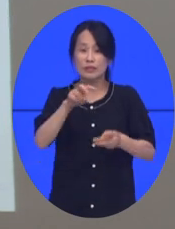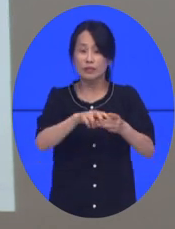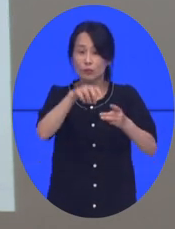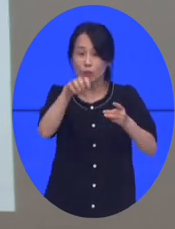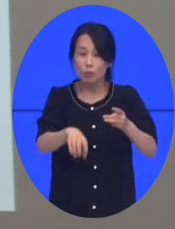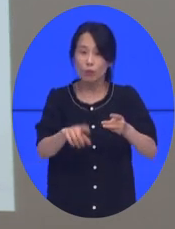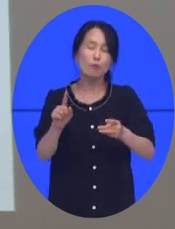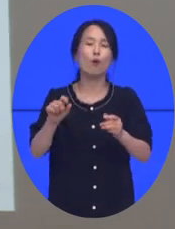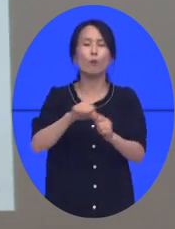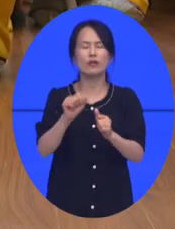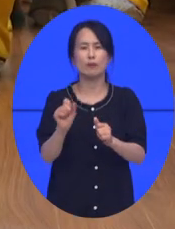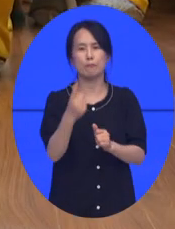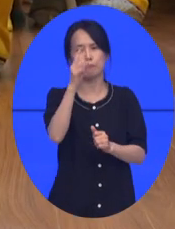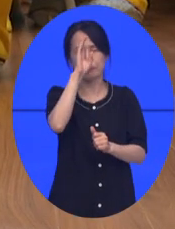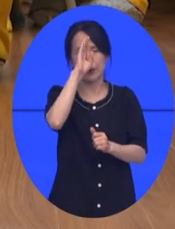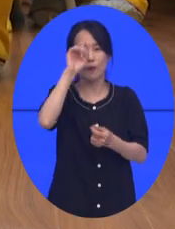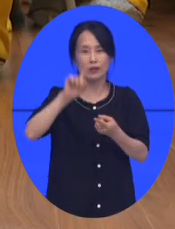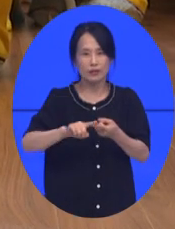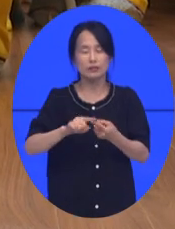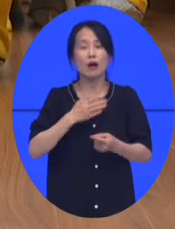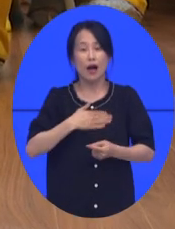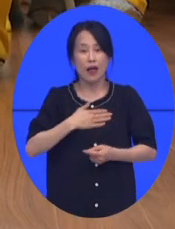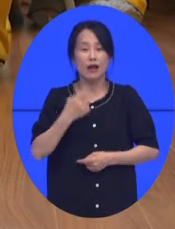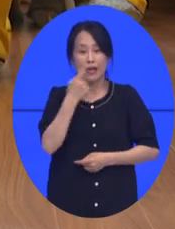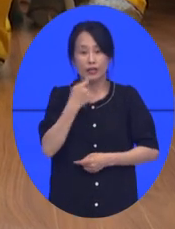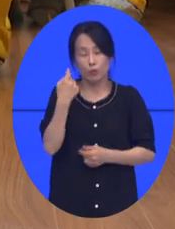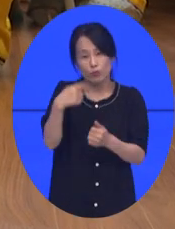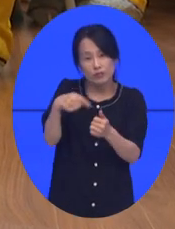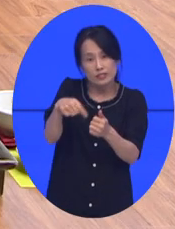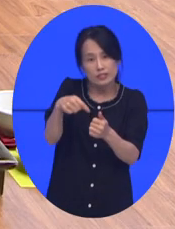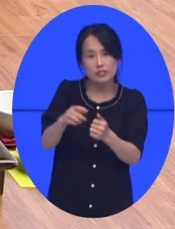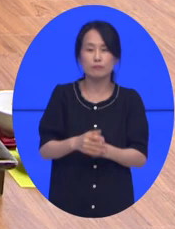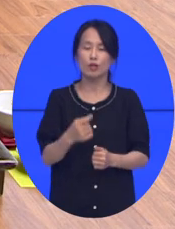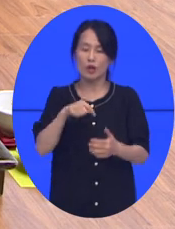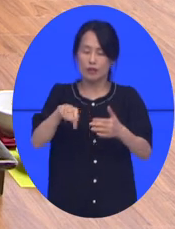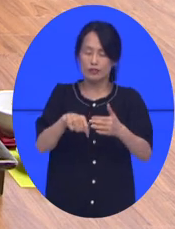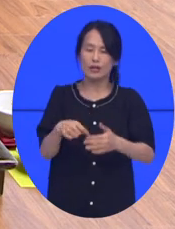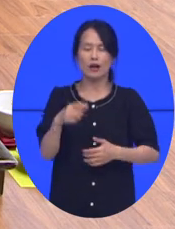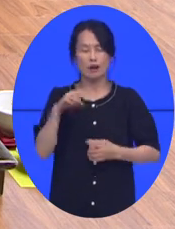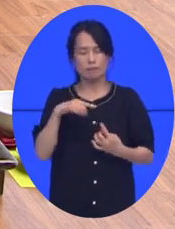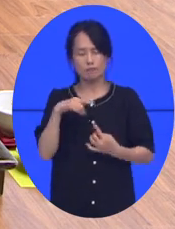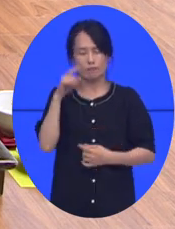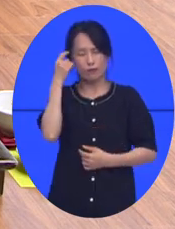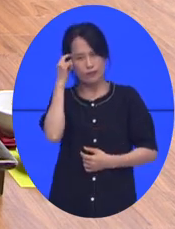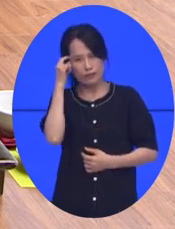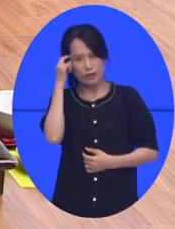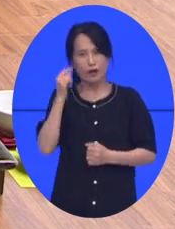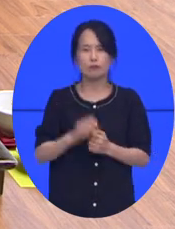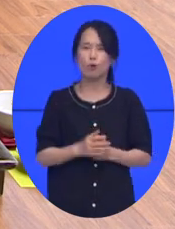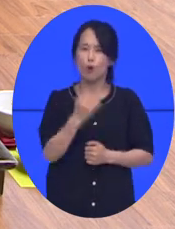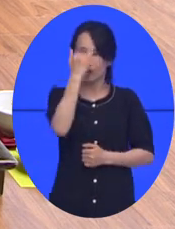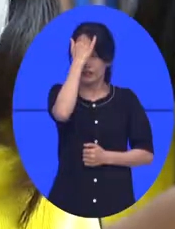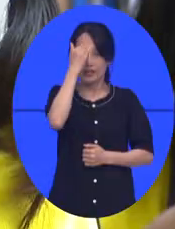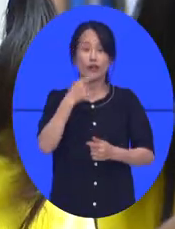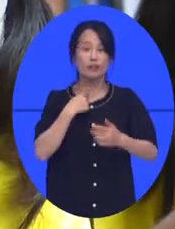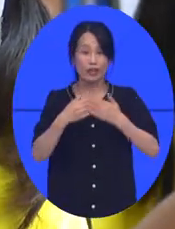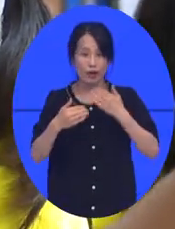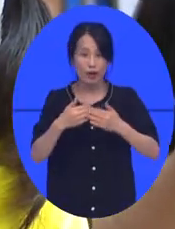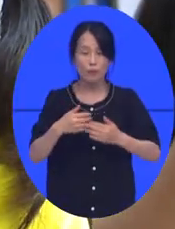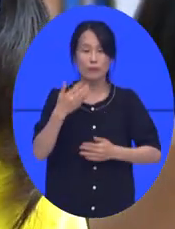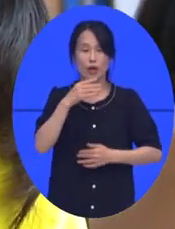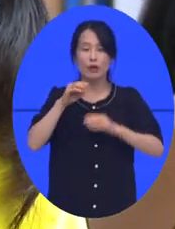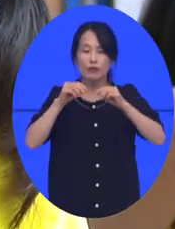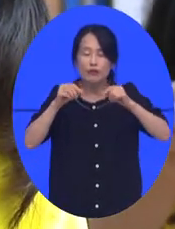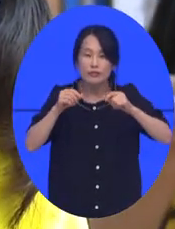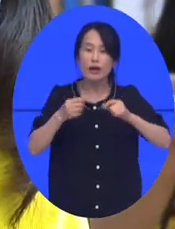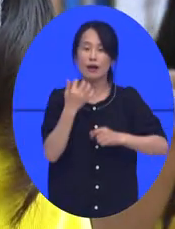센터에서는 환경성 질환에 대해 알아보는 이론교실, 차 명상과 예절 교육을 함께 진행하는 다리의 체험, 설탕 색소